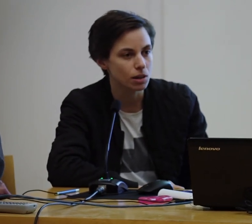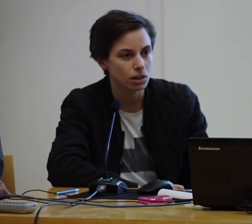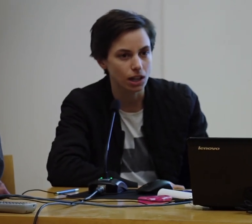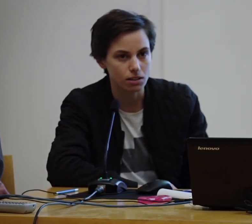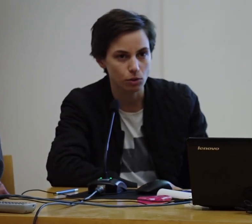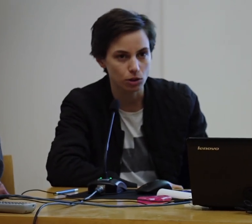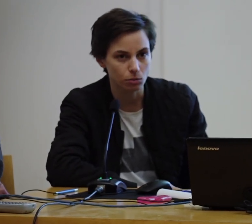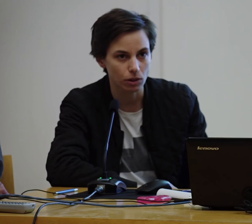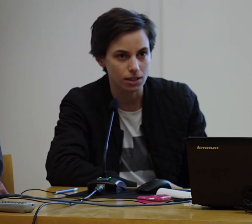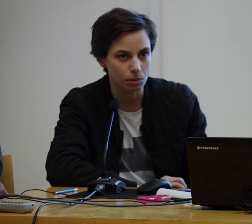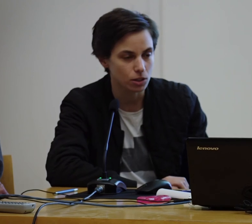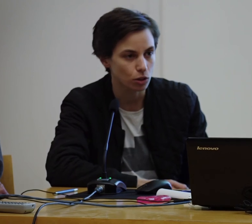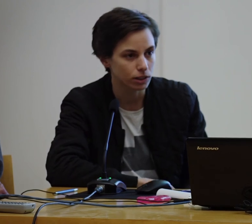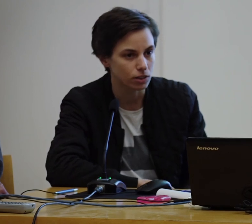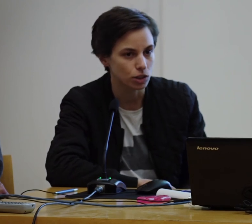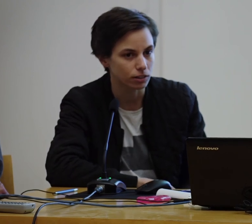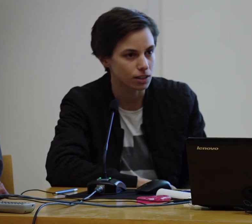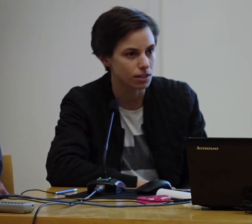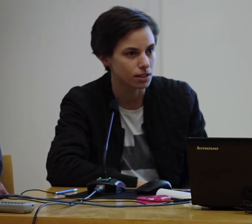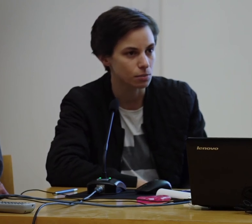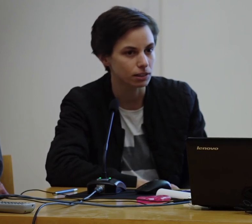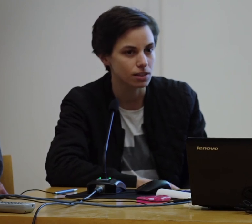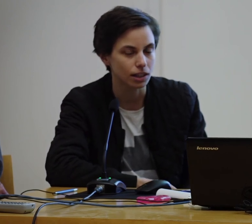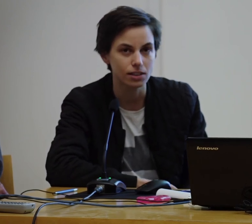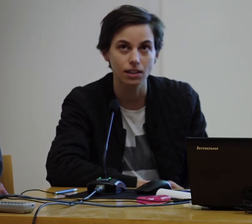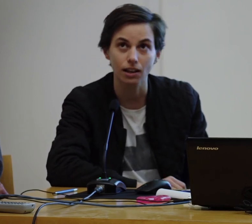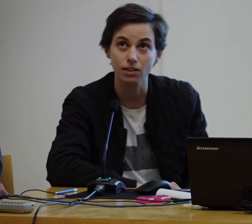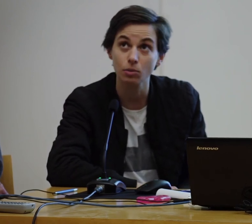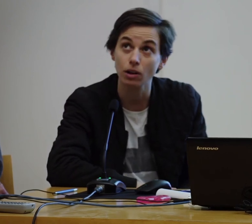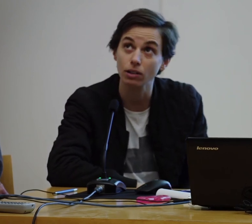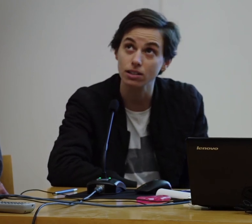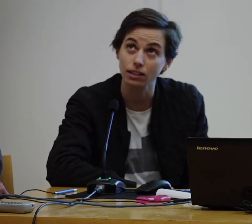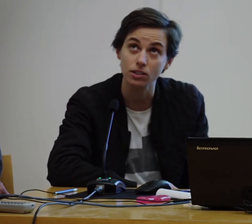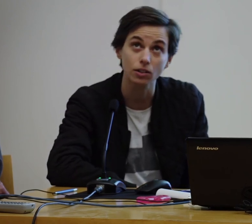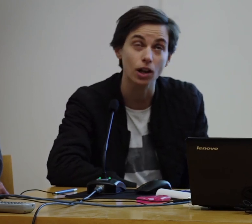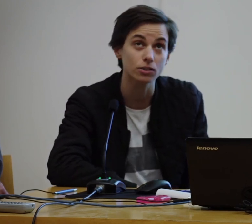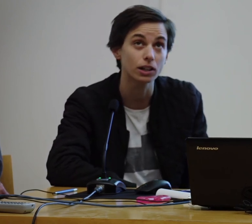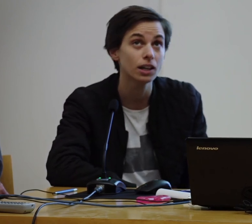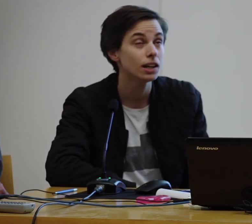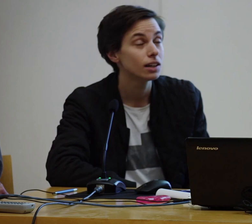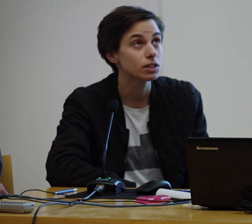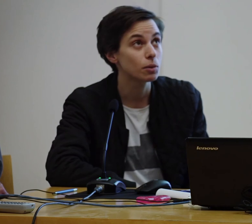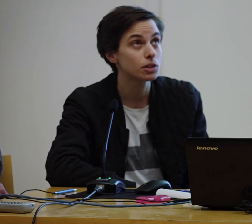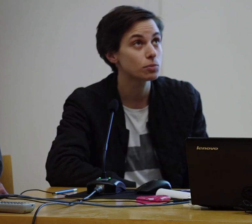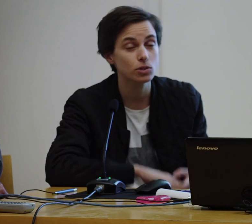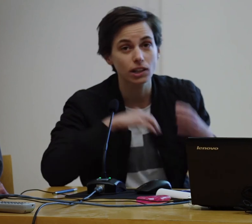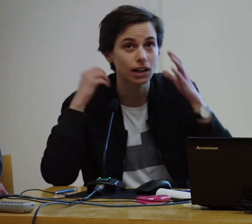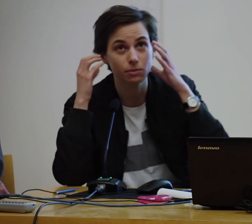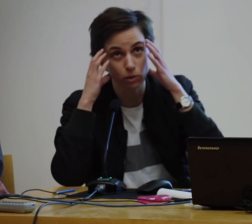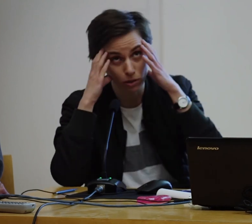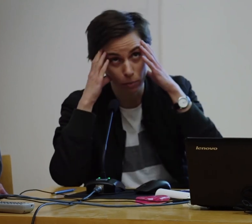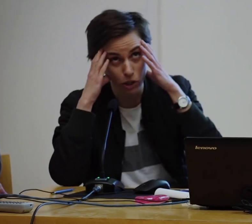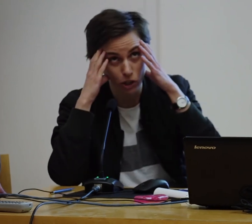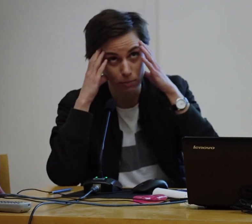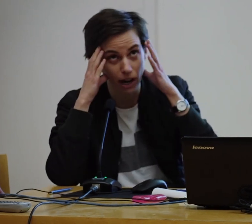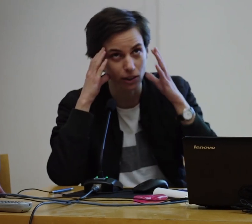absolutně zjemněný jazyk vůči týmto věcem. Když si člověk číta texty z Disability Studies, a já jsem hovorila vlastně Kateřině Kolárové, v jistém momentě, že bože, Kati,